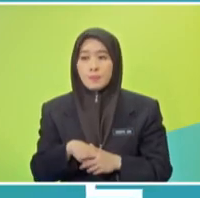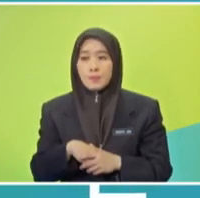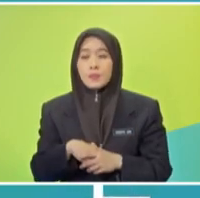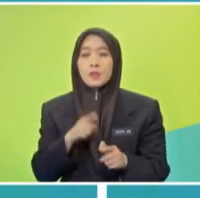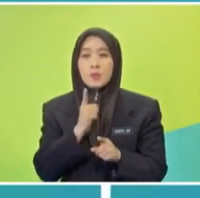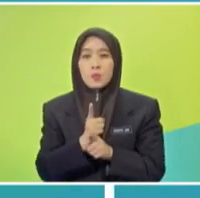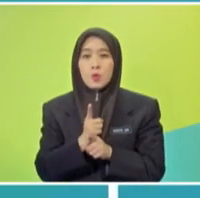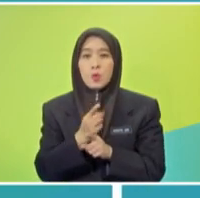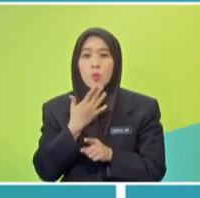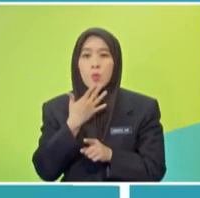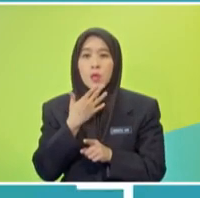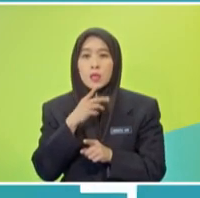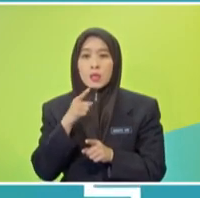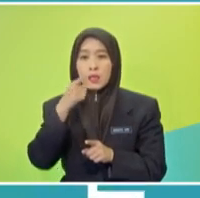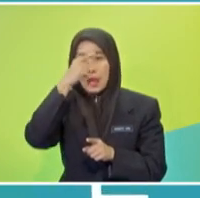betul